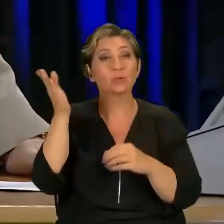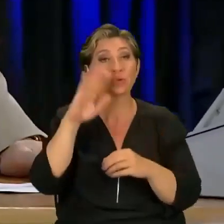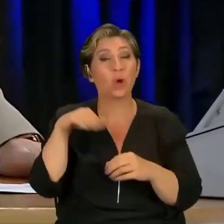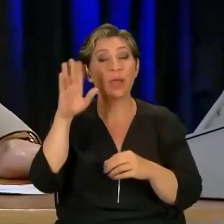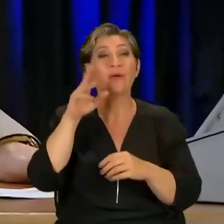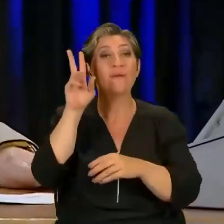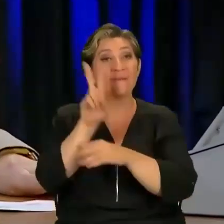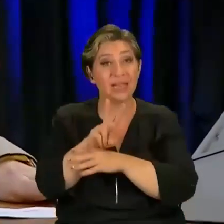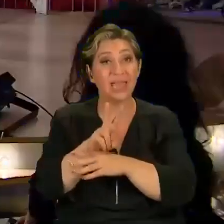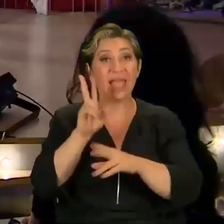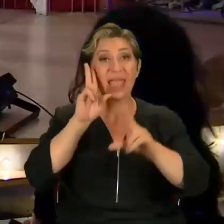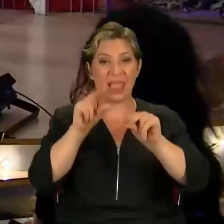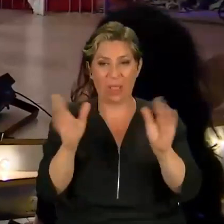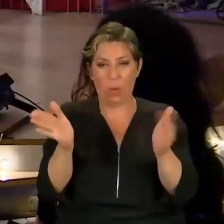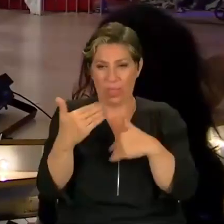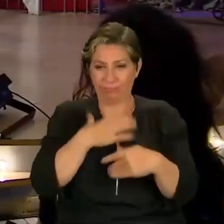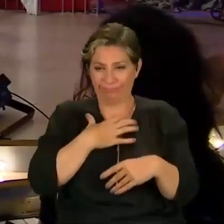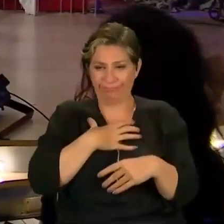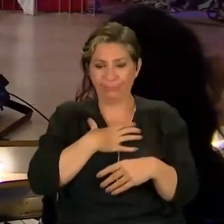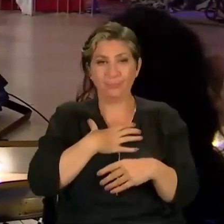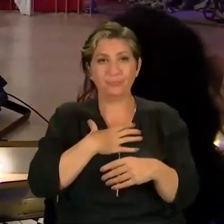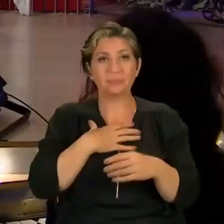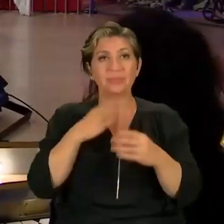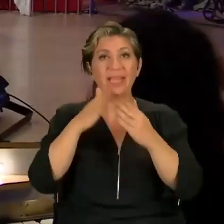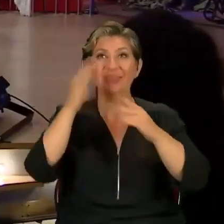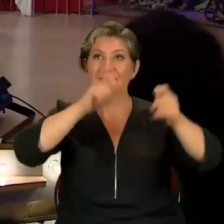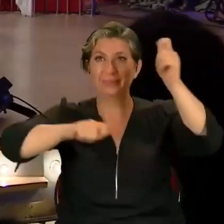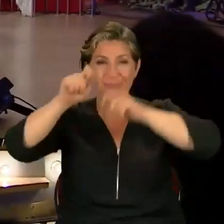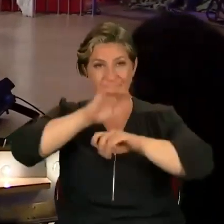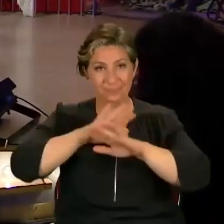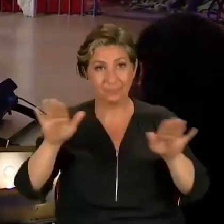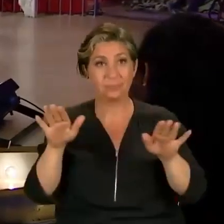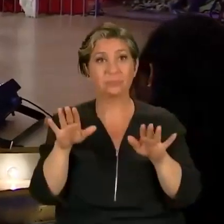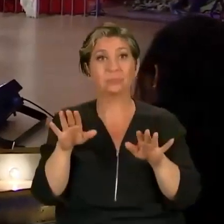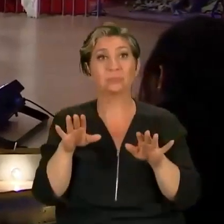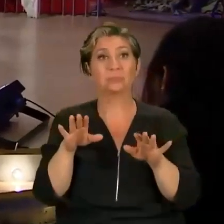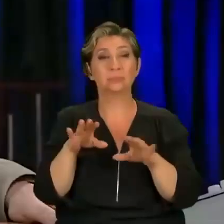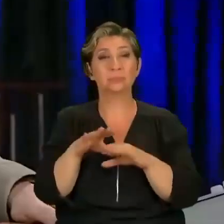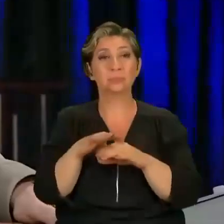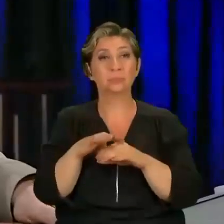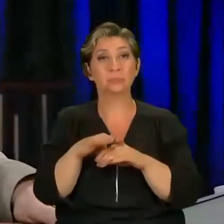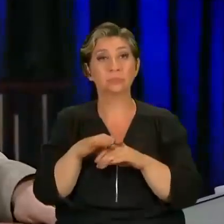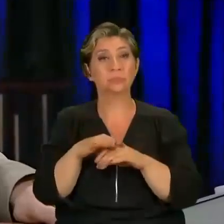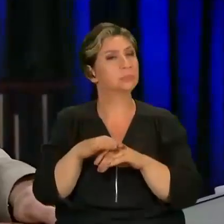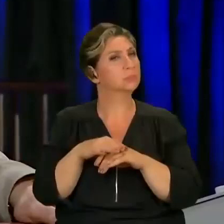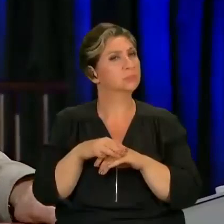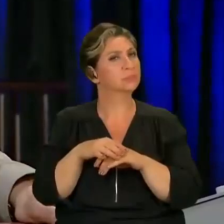sonra vallahi yatak odamın, işte evi restore ettik bilmem ne yaptık filan, şeyi